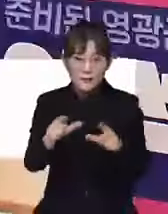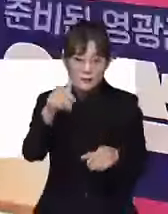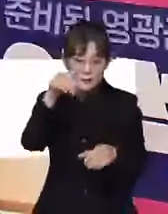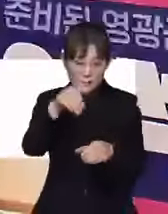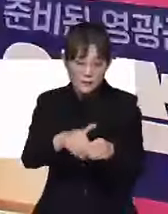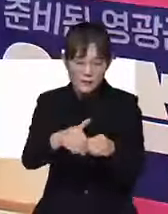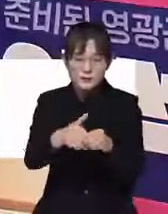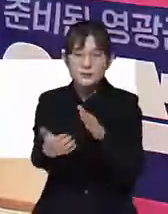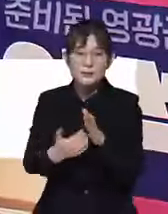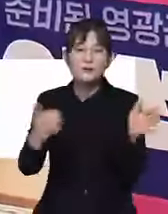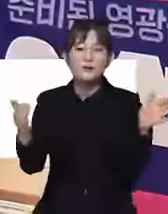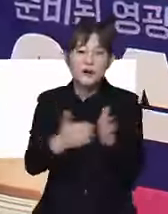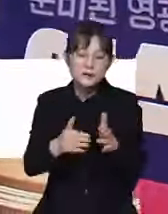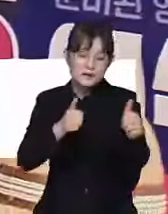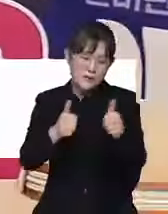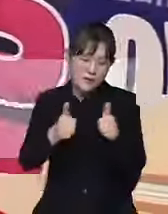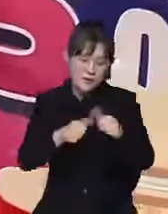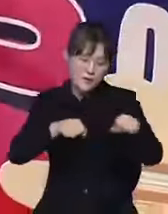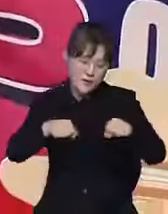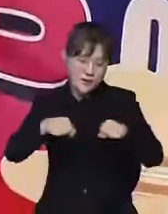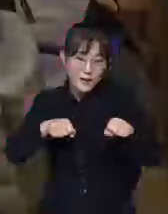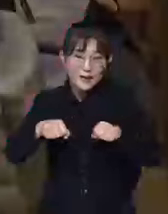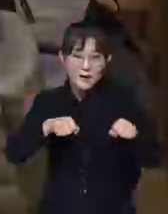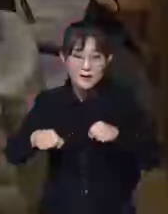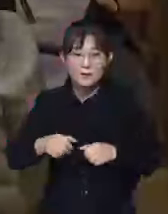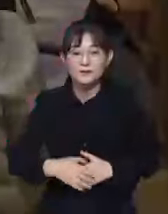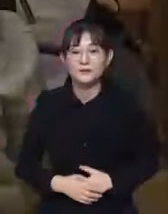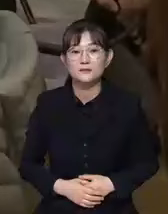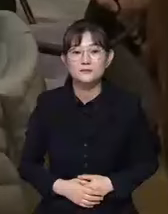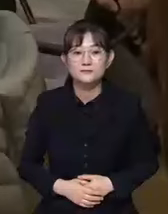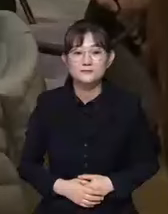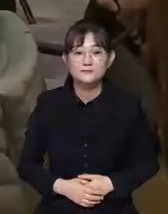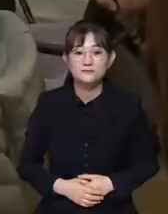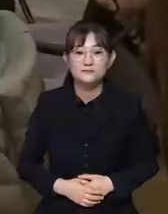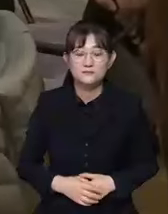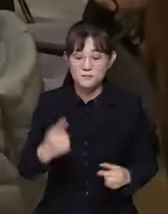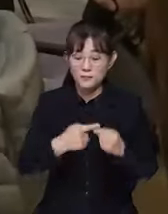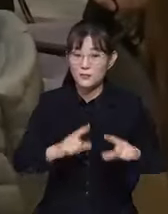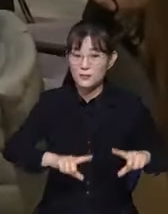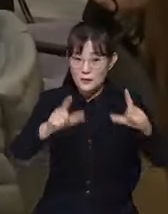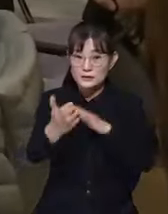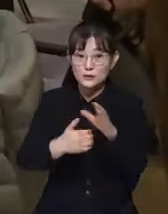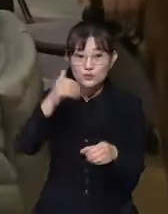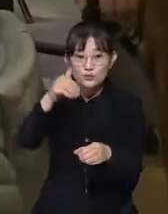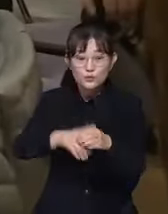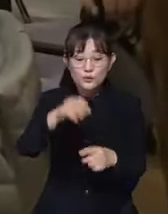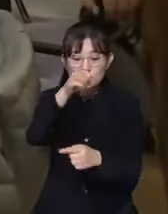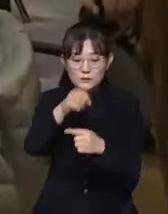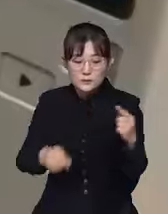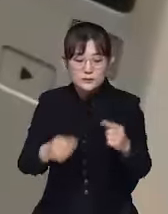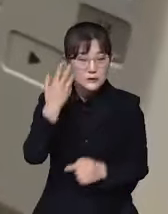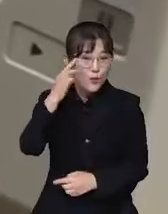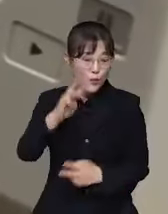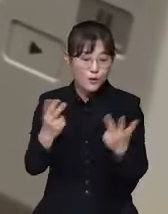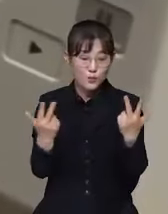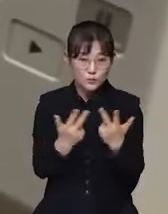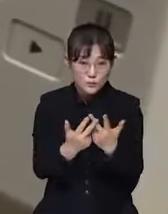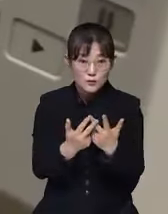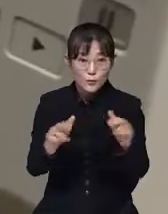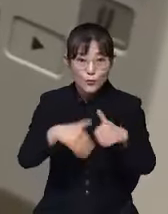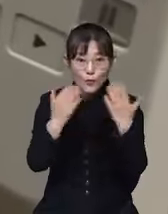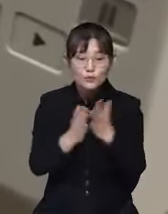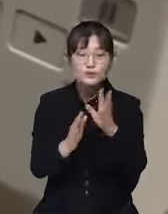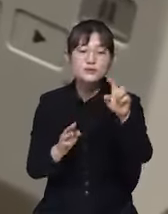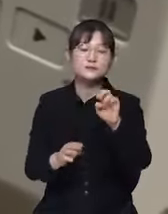직전까지 치열한 선거전이 펼쳐졌습니다 첫날 사전 투표율은 영광과 곡성에서 나란히